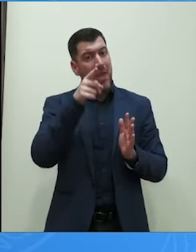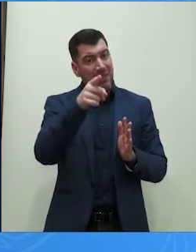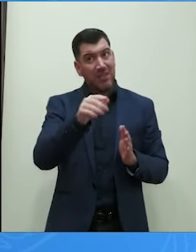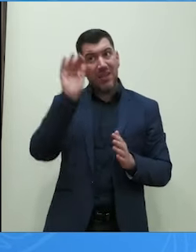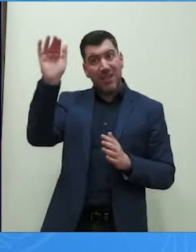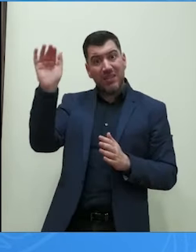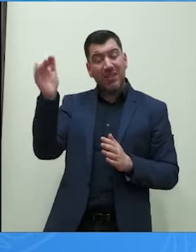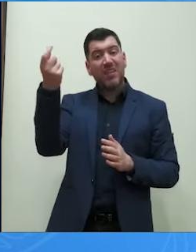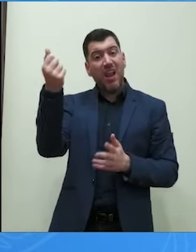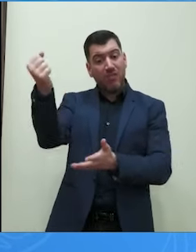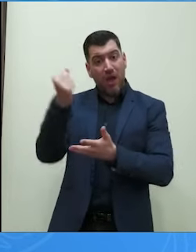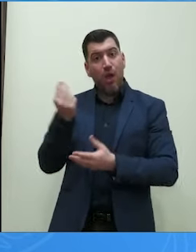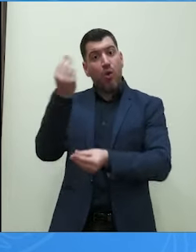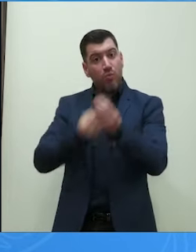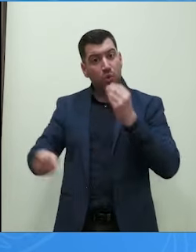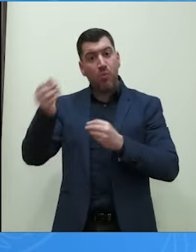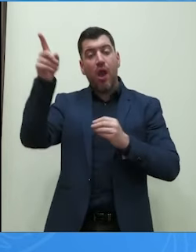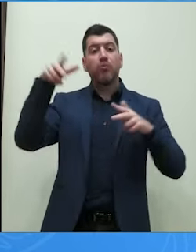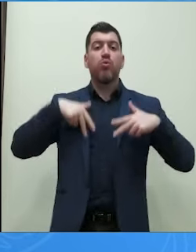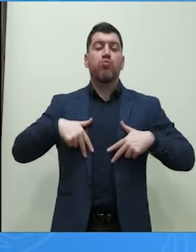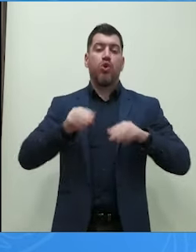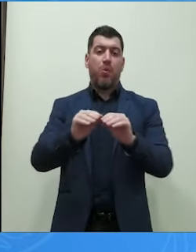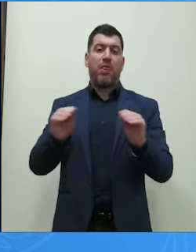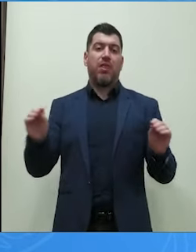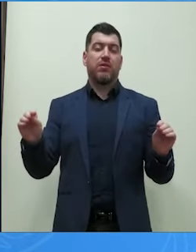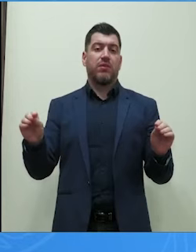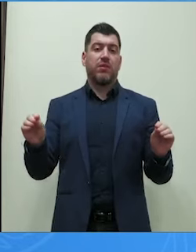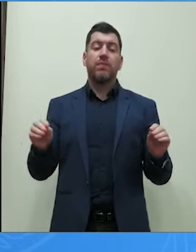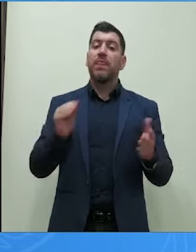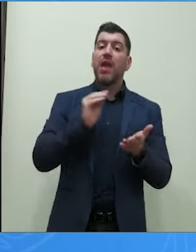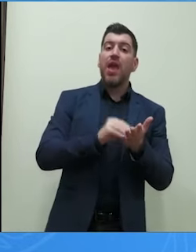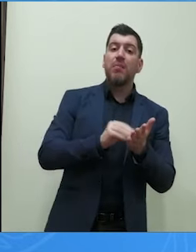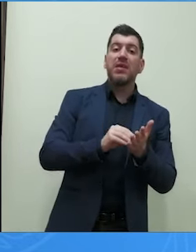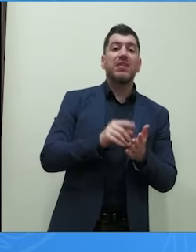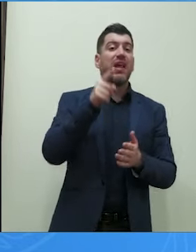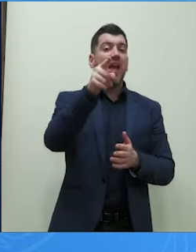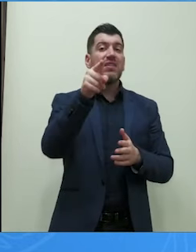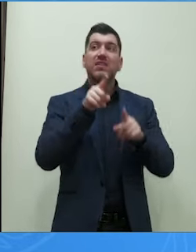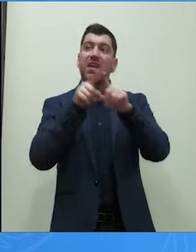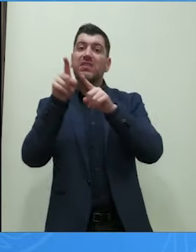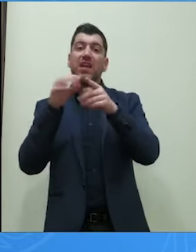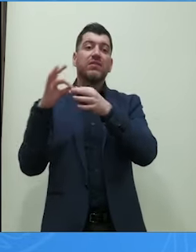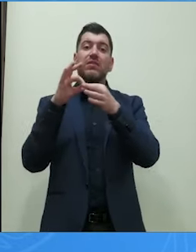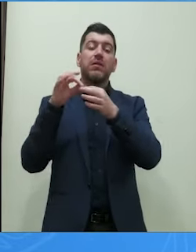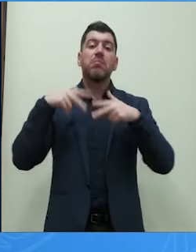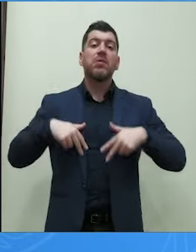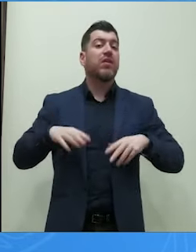Υπουργείο Παιδείας και με ποιο τρόπο τελικά θα είναι η σχέση σας σε σχέση με την κυβέρνηση. Γιατί είναι ένα ερώτημα αυτό.